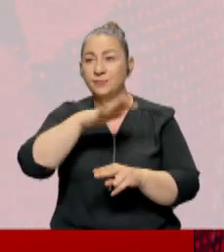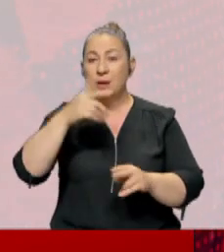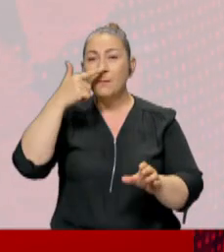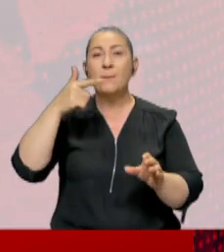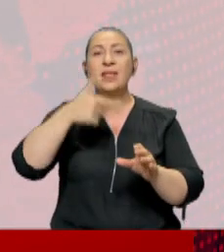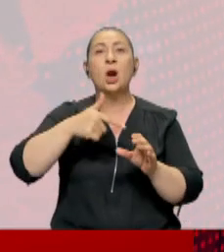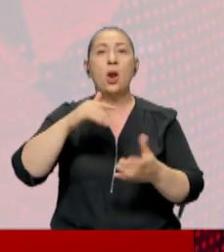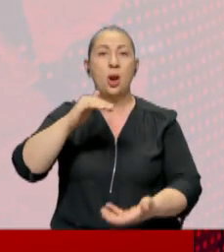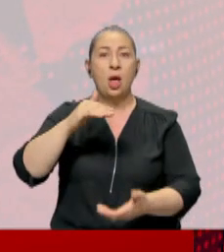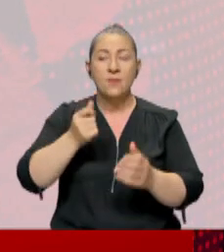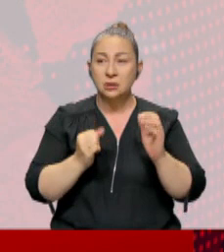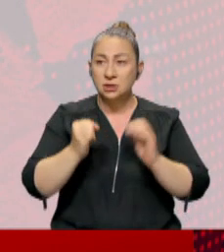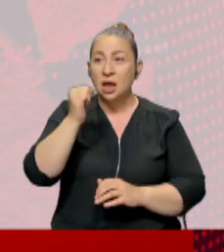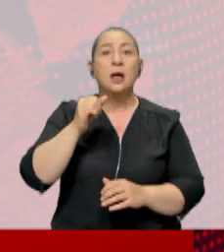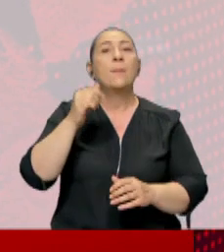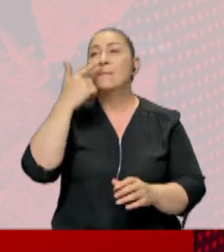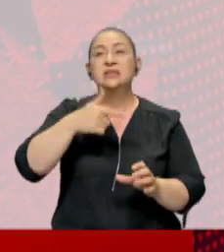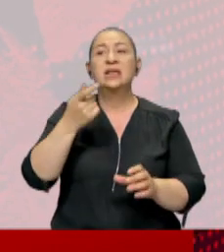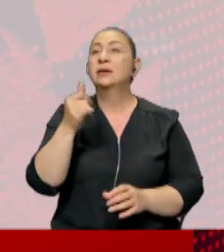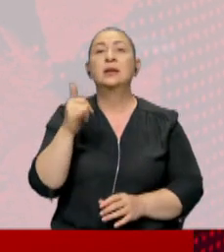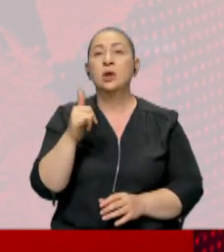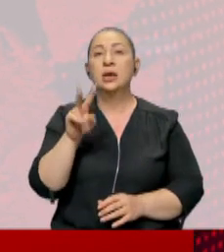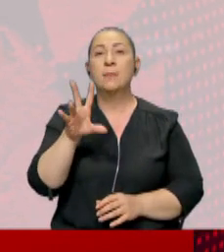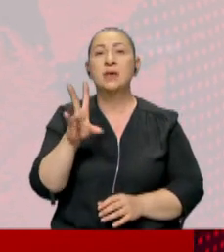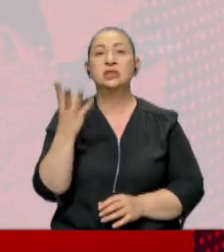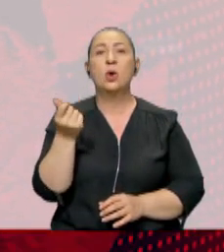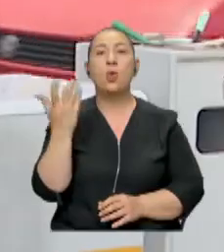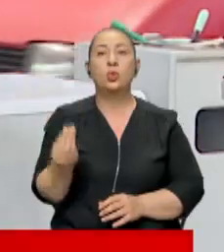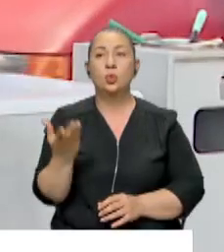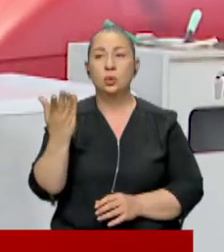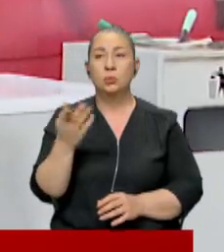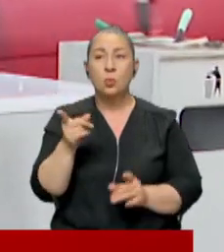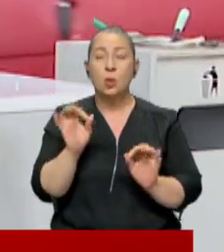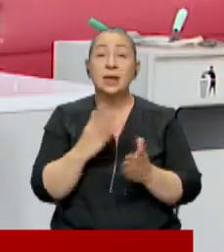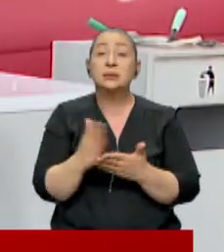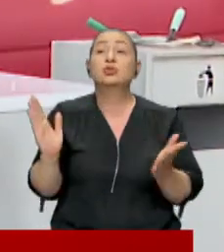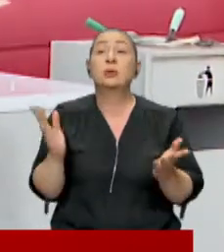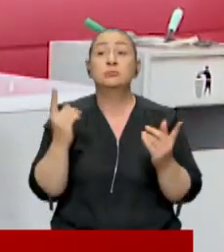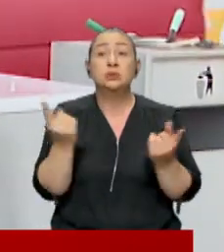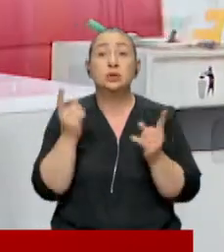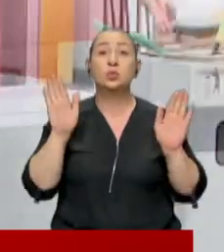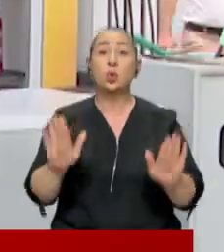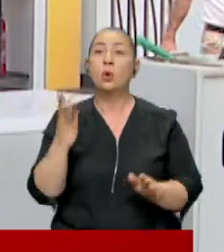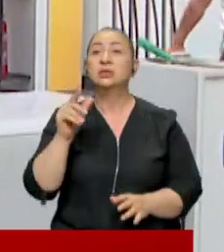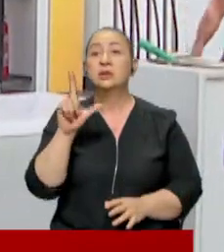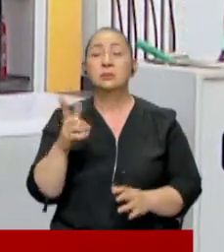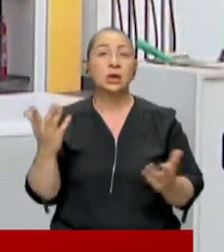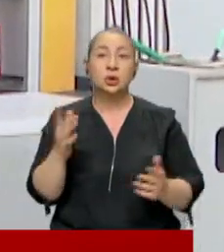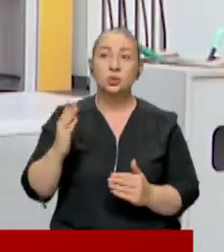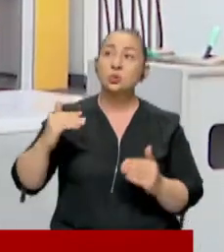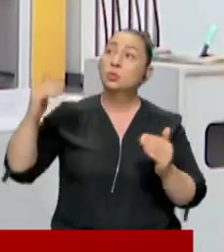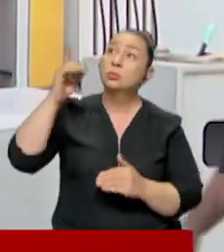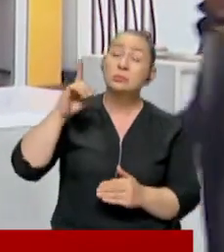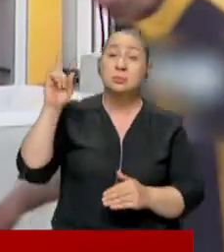petrolünde fiyatı artınca Benzinin litresi 25 liraya dayandı böyle gitmeyecek Yani bir şekilde durması lazım ancak